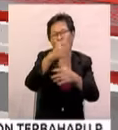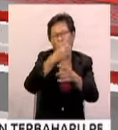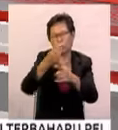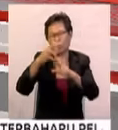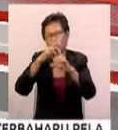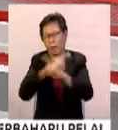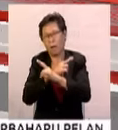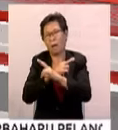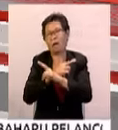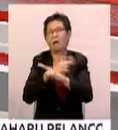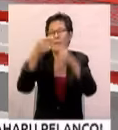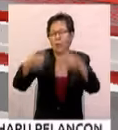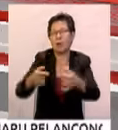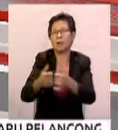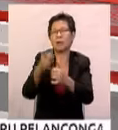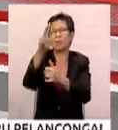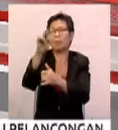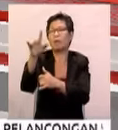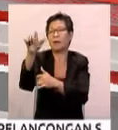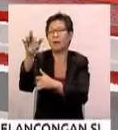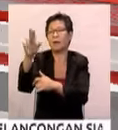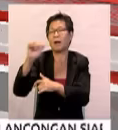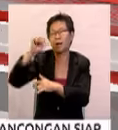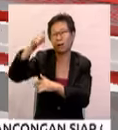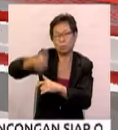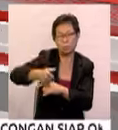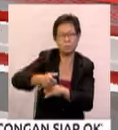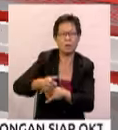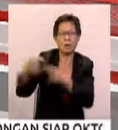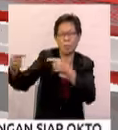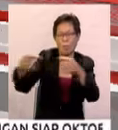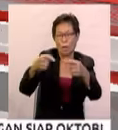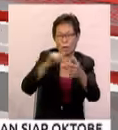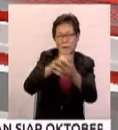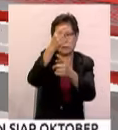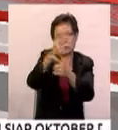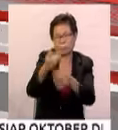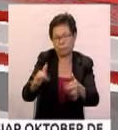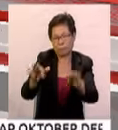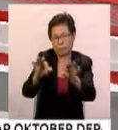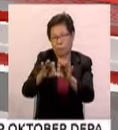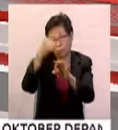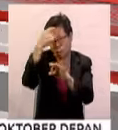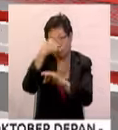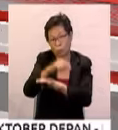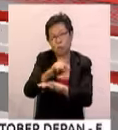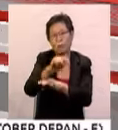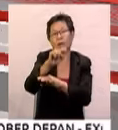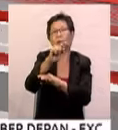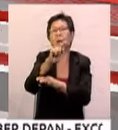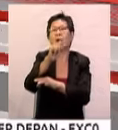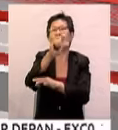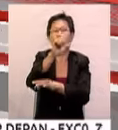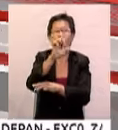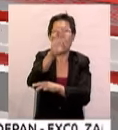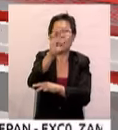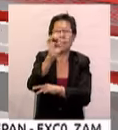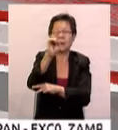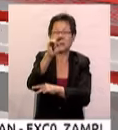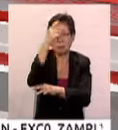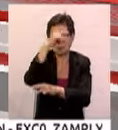La Liga bertemu Villarreal esok. Bagaimanapun, pertemuan ini tetap dianggap penting buat The Catalan dalam mencari rentak